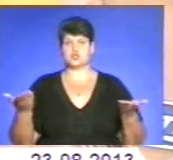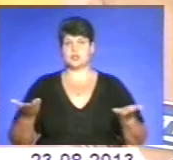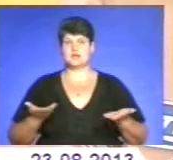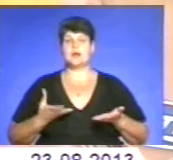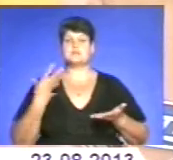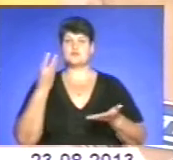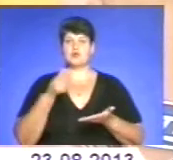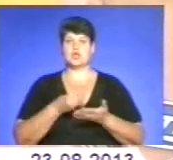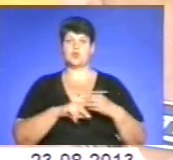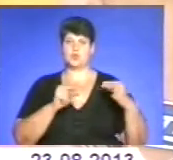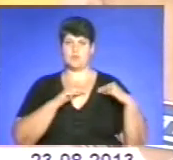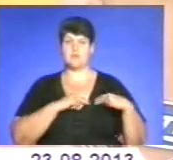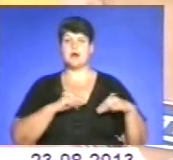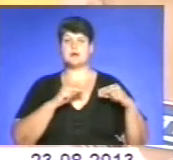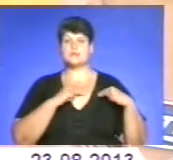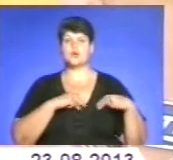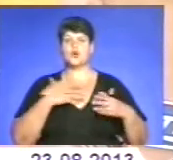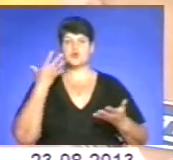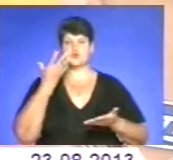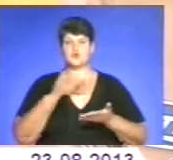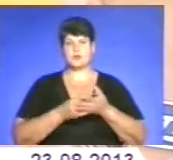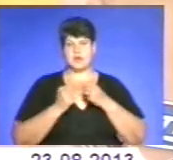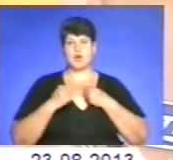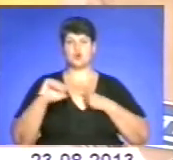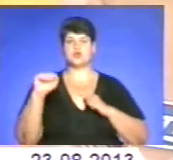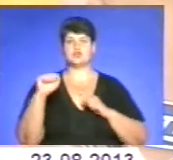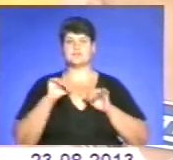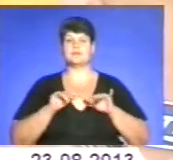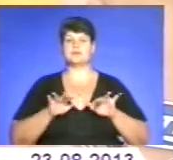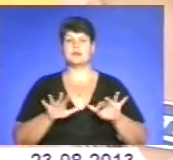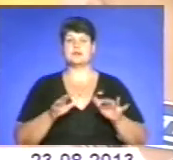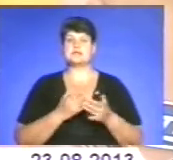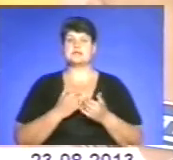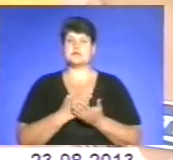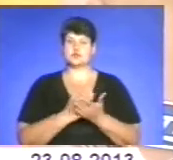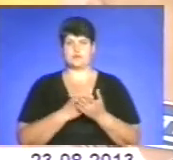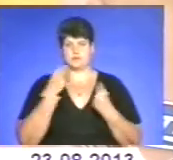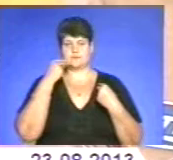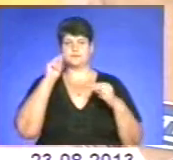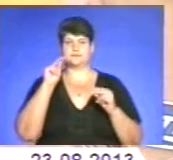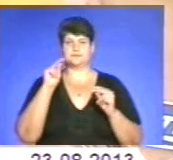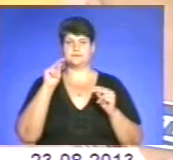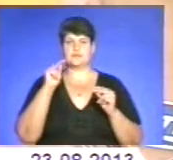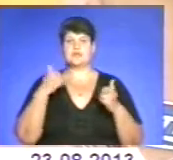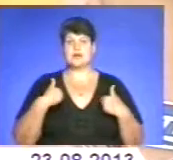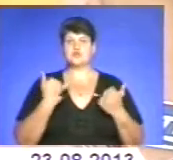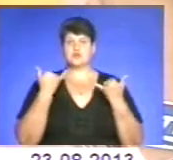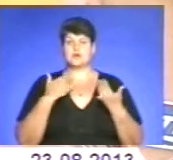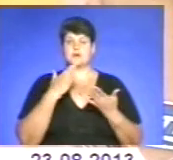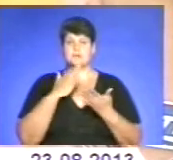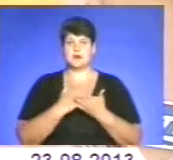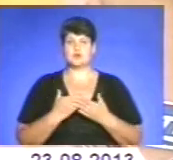своєю працею, своїм героїчним вчинком заслуговуєте значно більшого. І я сьогодні маю за честь